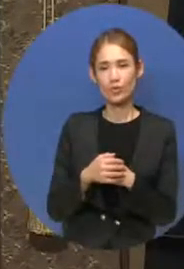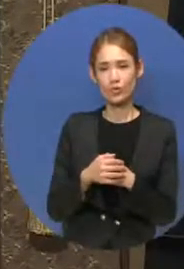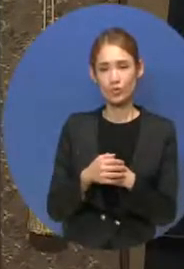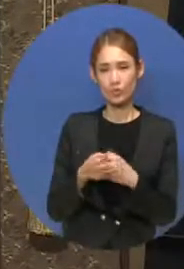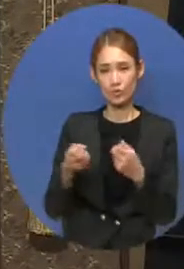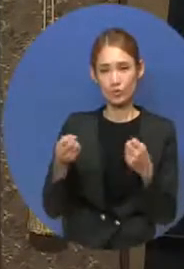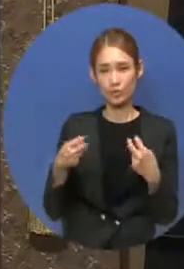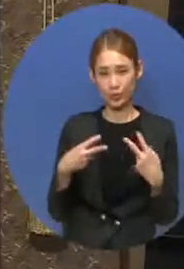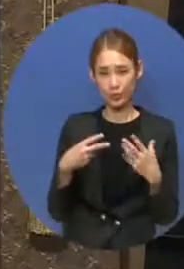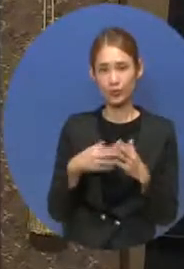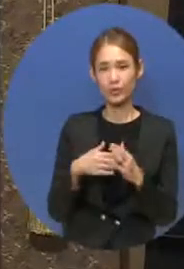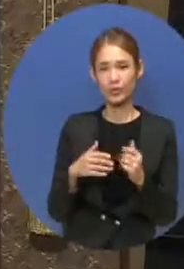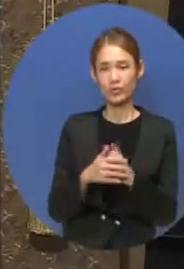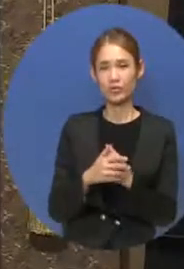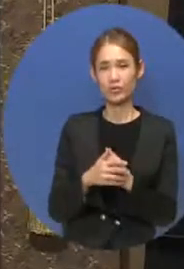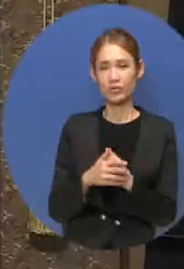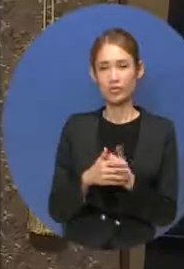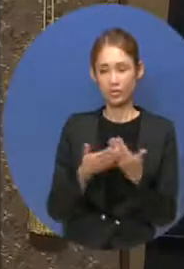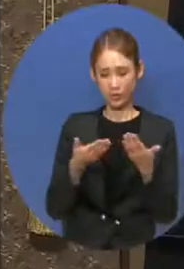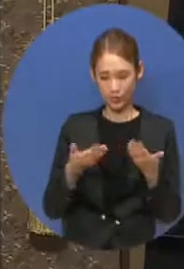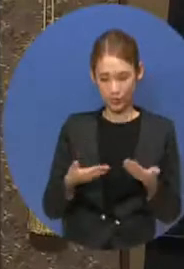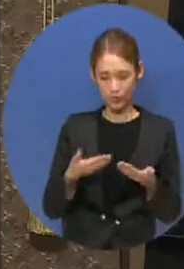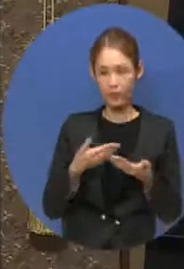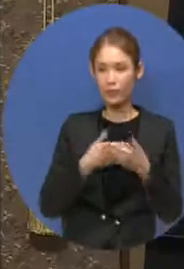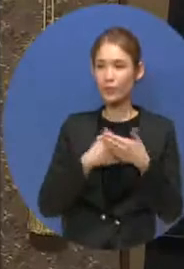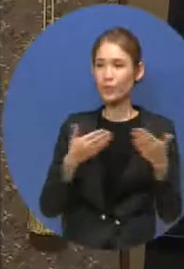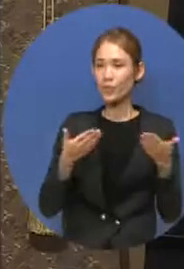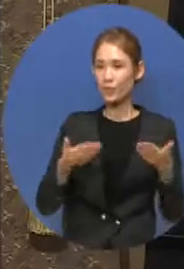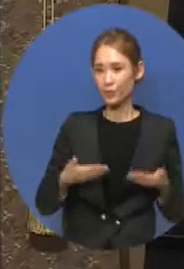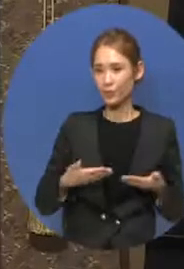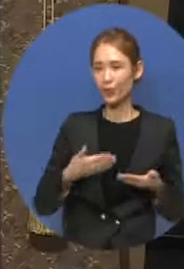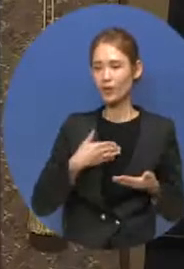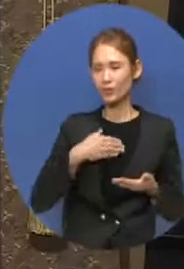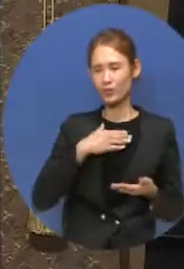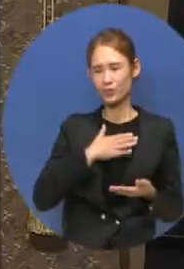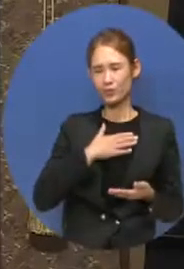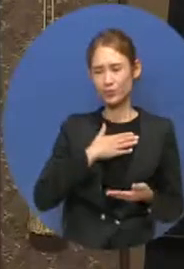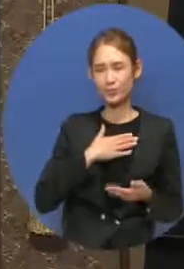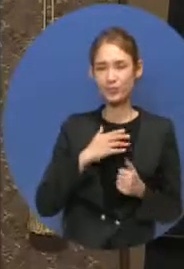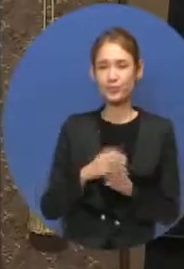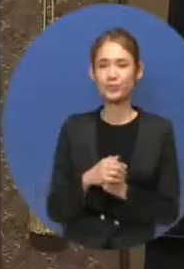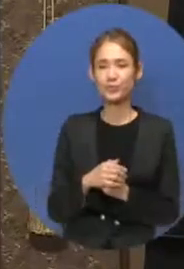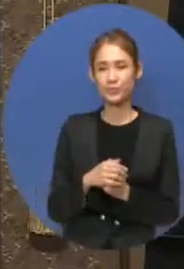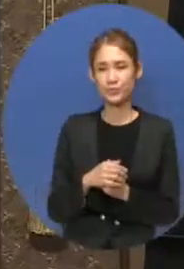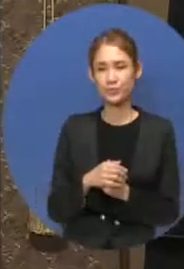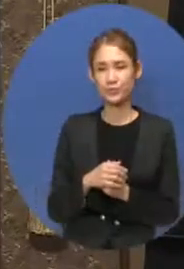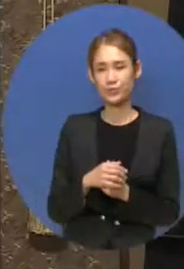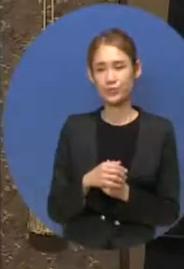농사를 지었다고 보내주셨어요. 네. 그럴 때 정말 가슴 뭉클 그러니까요. 하고요. 네.